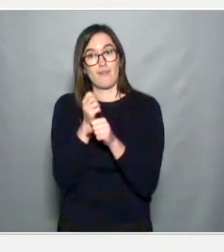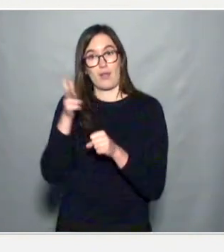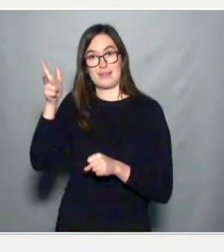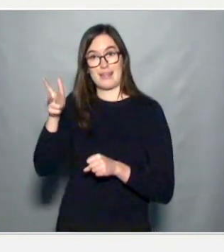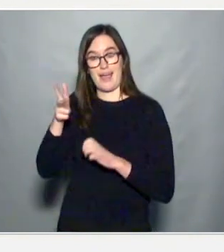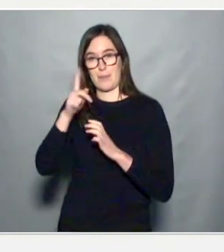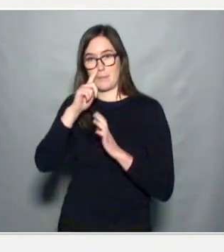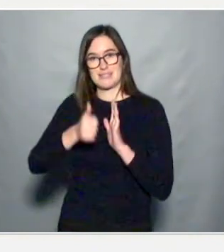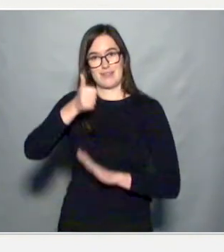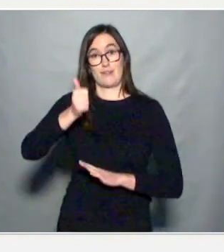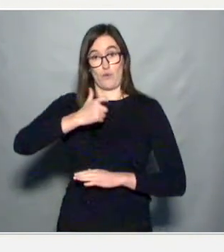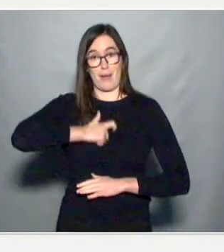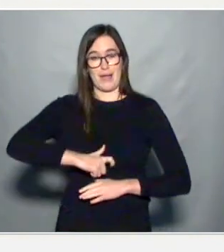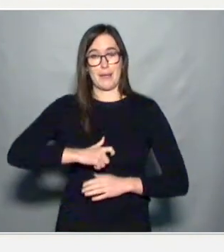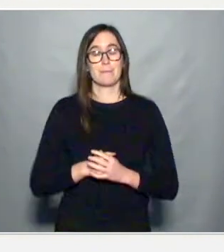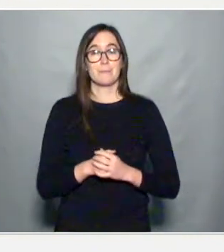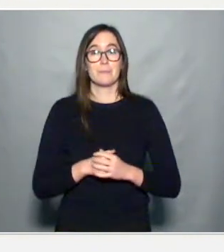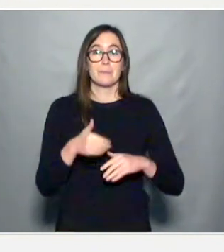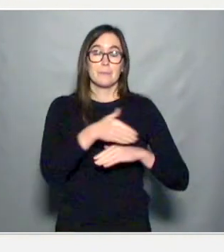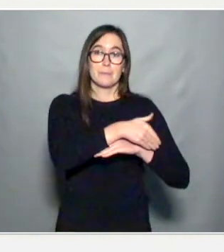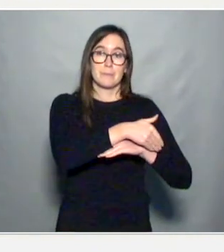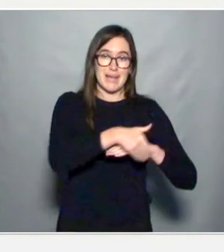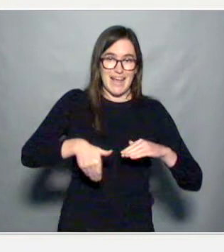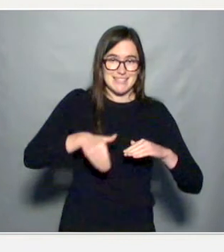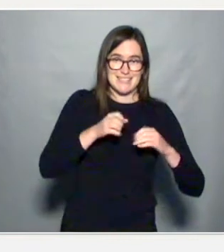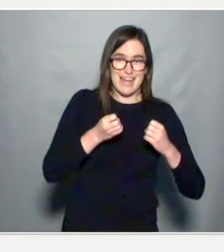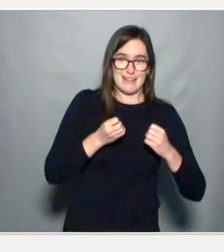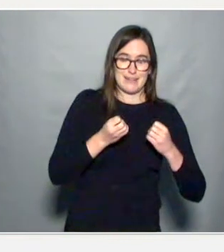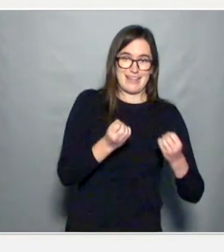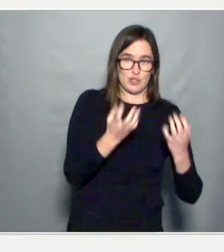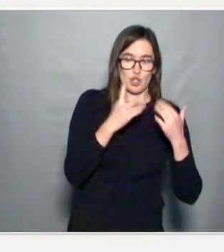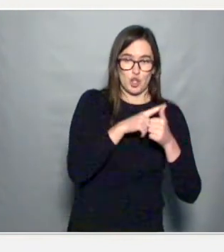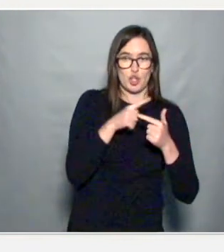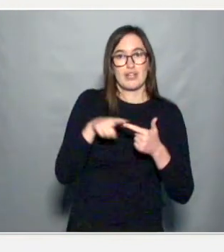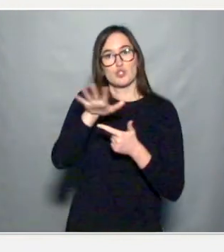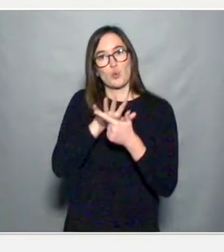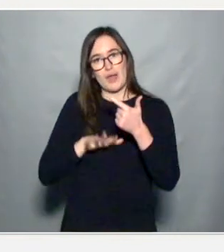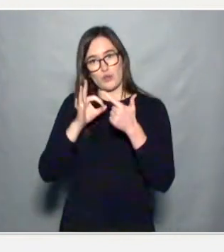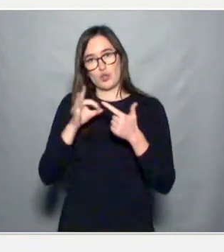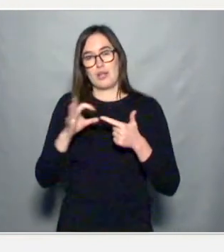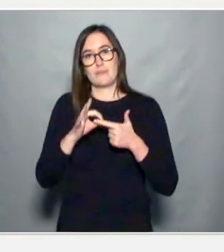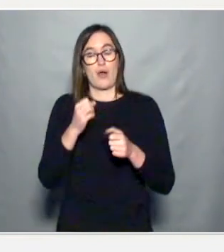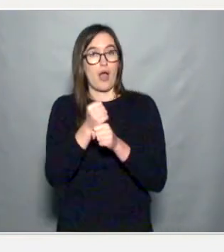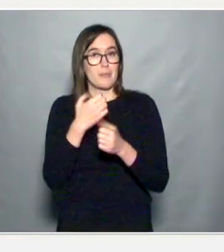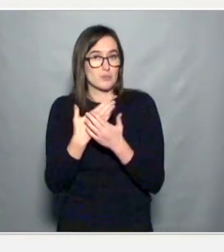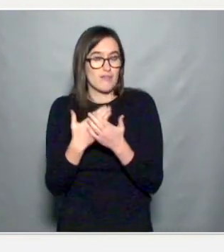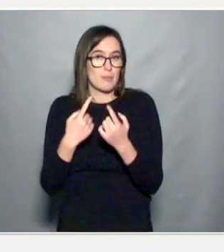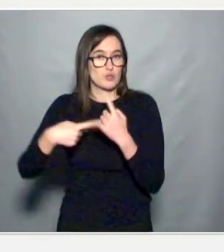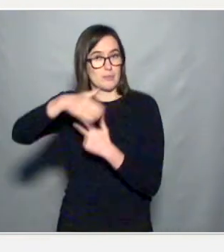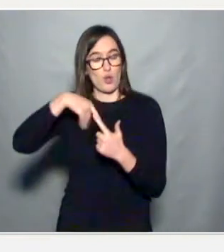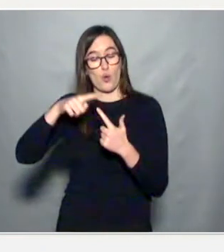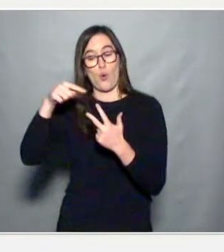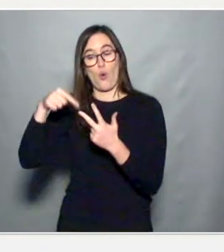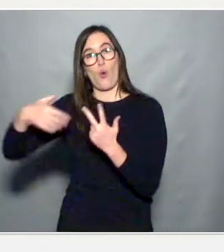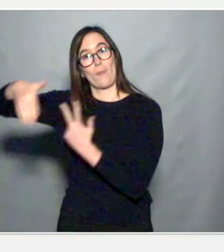sakerna enligt mig. Att man begränsar intryck, att man är strukturerad och tydlig i både arbetsuppgifter och i miljö. Och att omgivningen